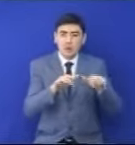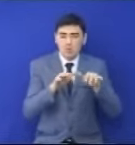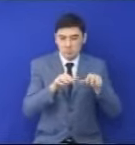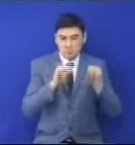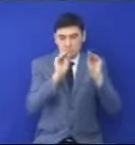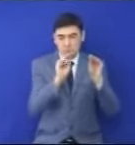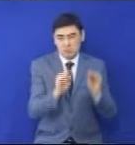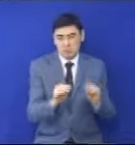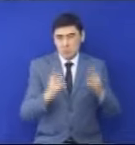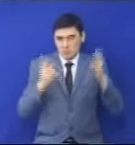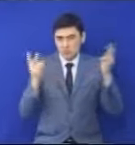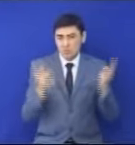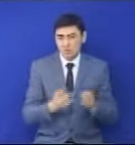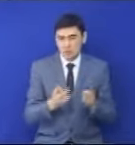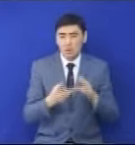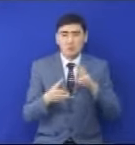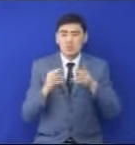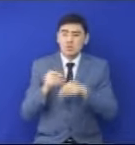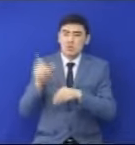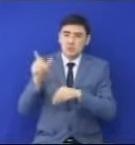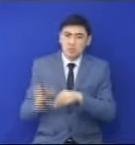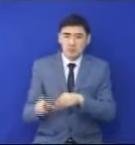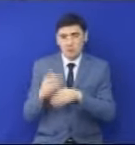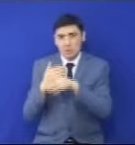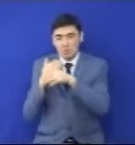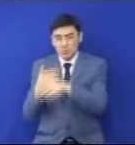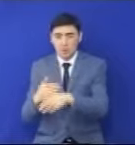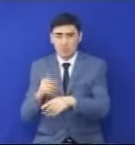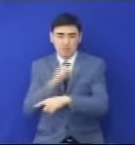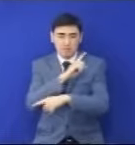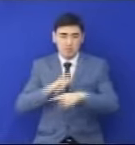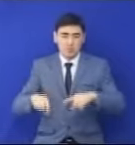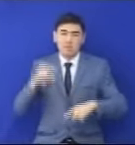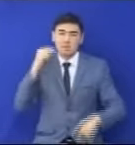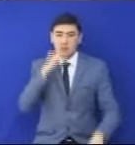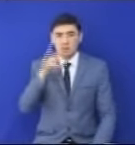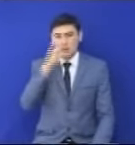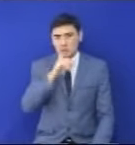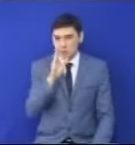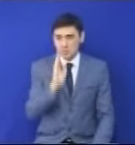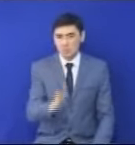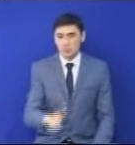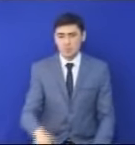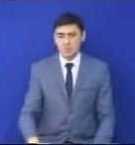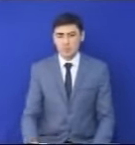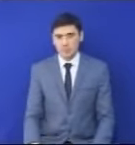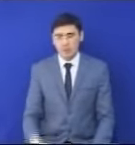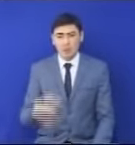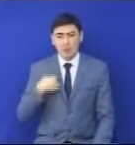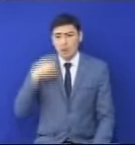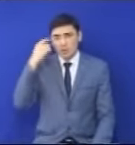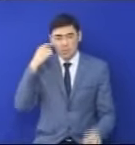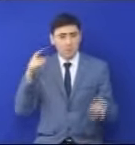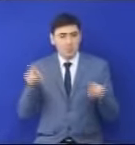уақыт үнемделеді. Нәтижесінде емделушіге көрсетілетін көмектің сапасы артады. Менің ойымша бұл өте орынды